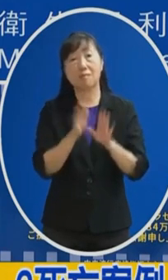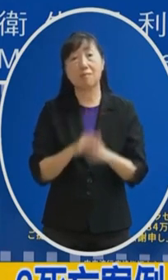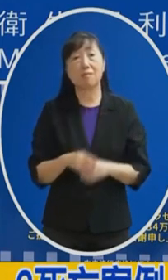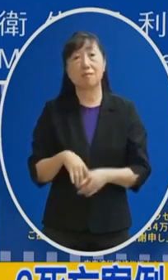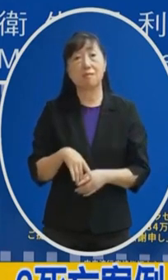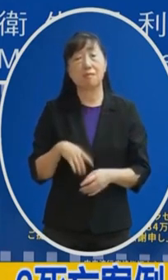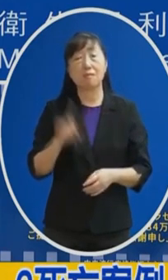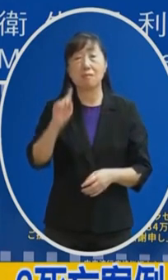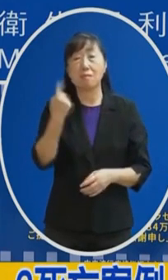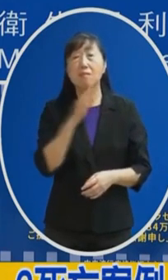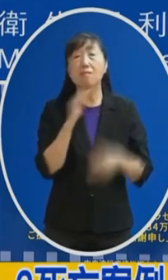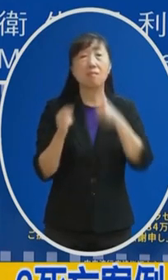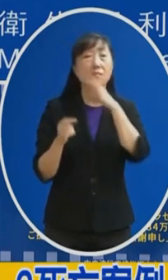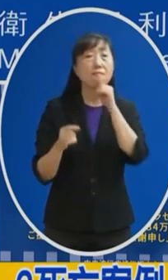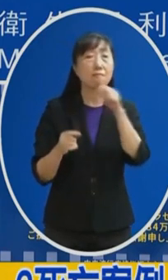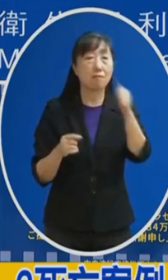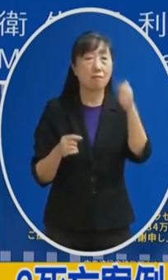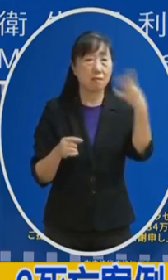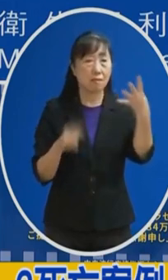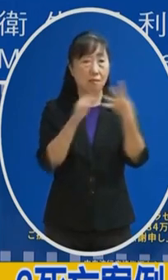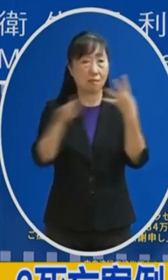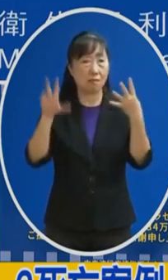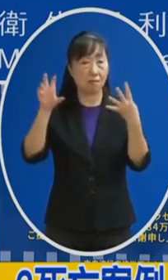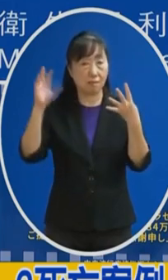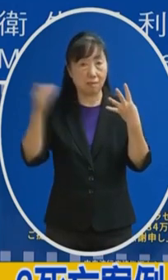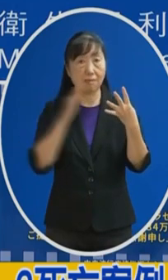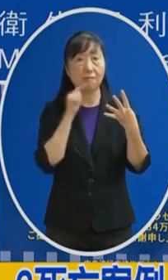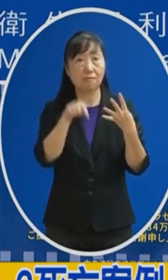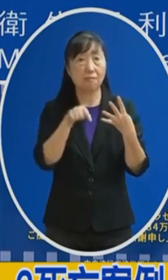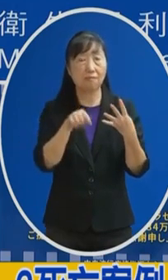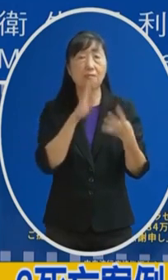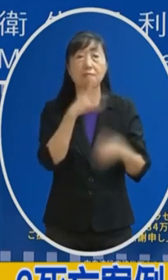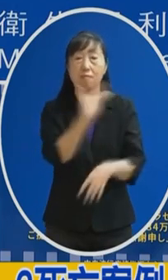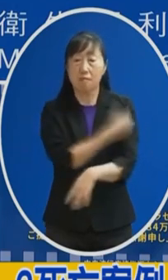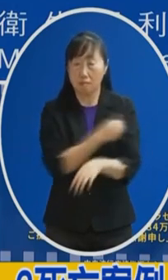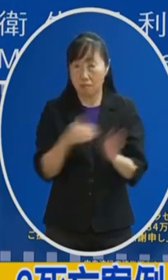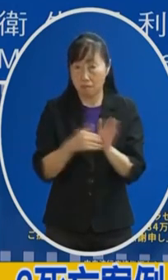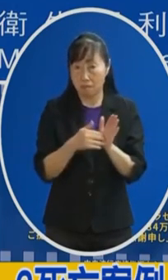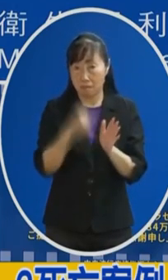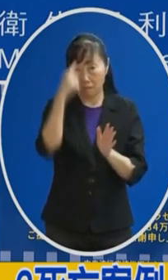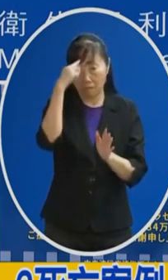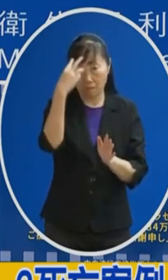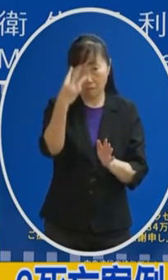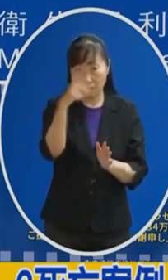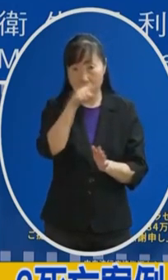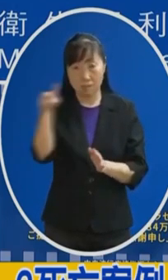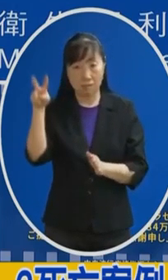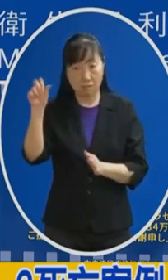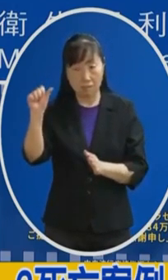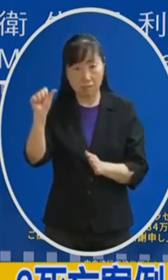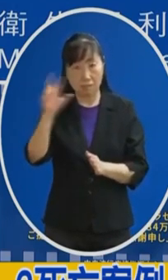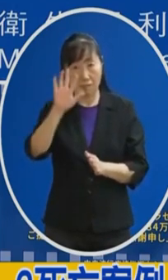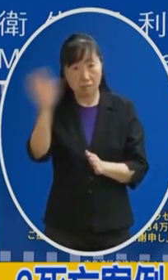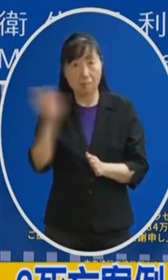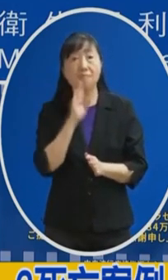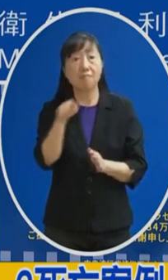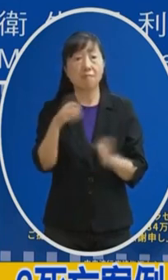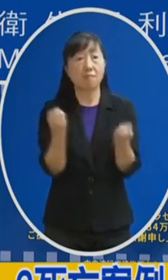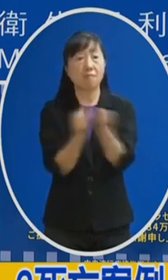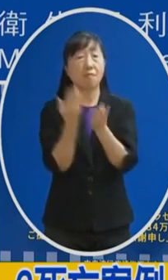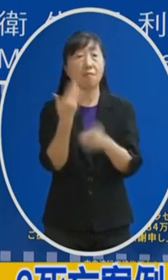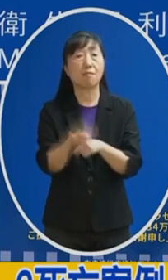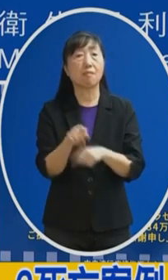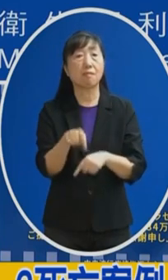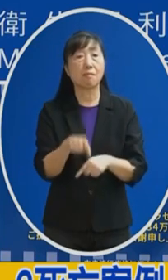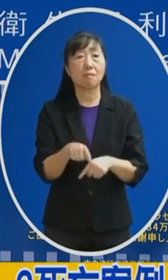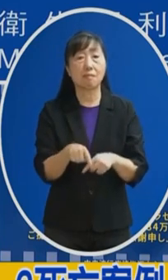在54岁到89岁之间，那是疫苮接种后3天到25天之间发生，那同期